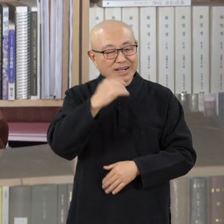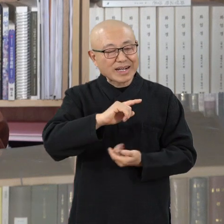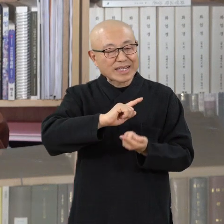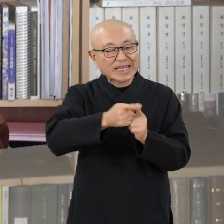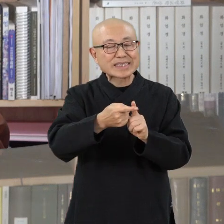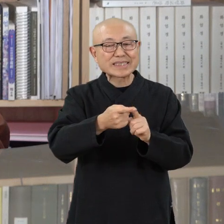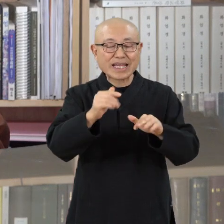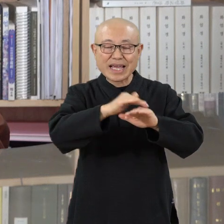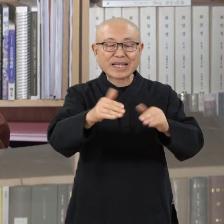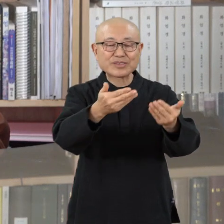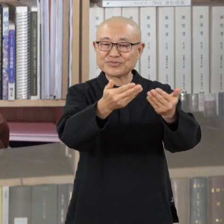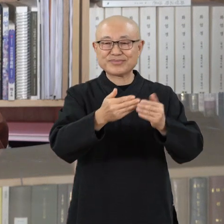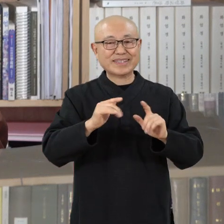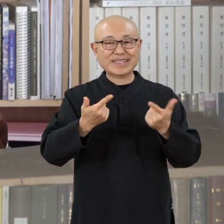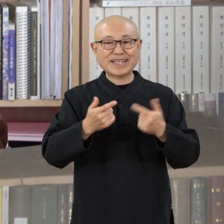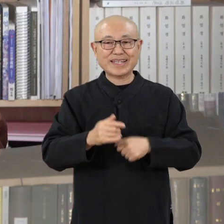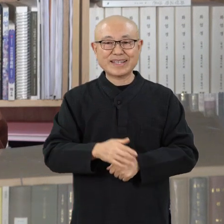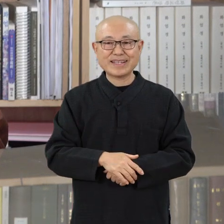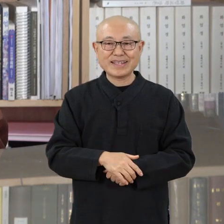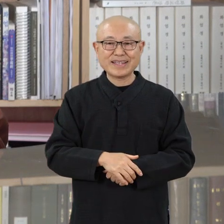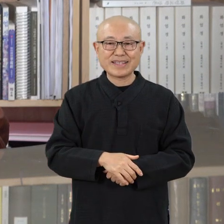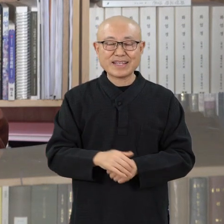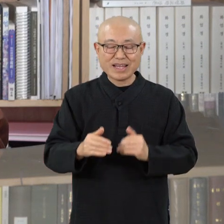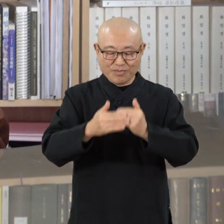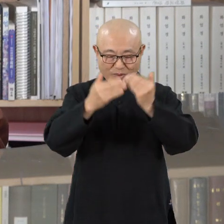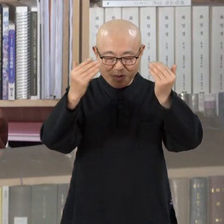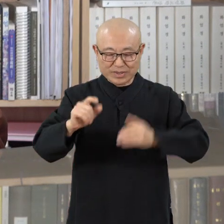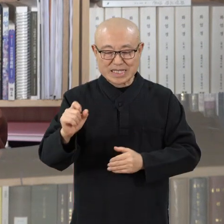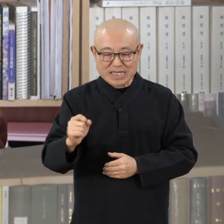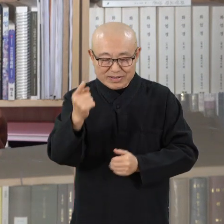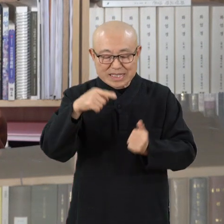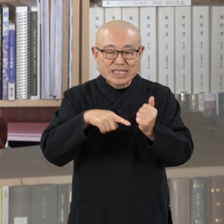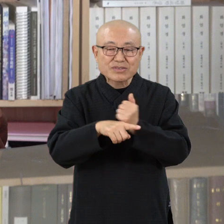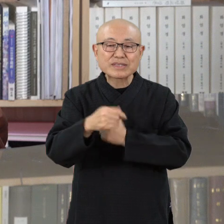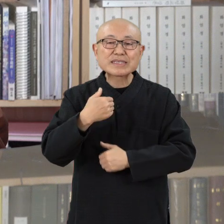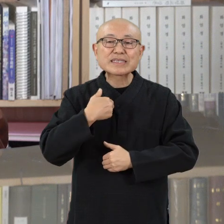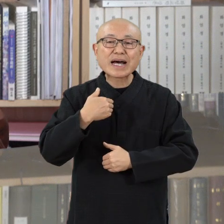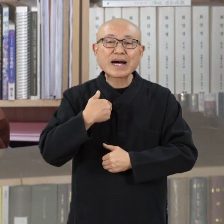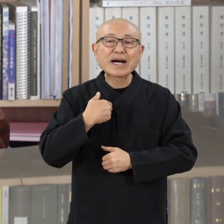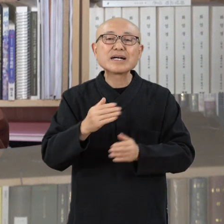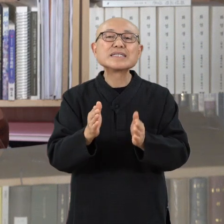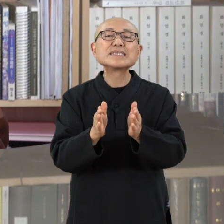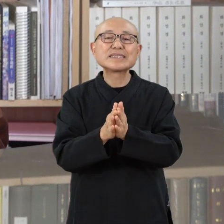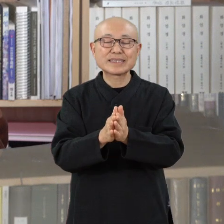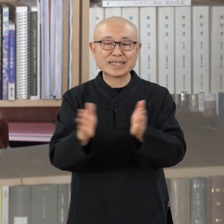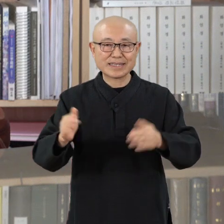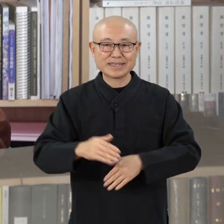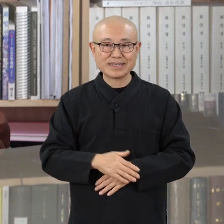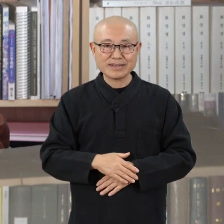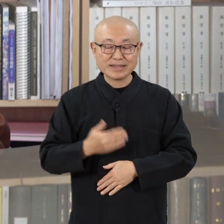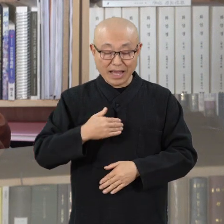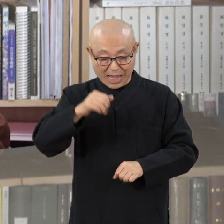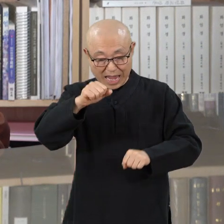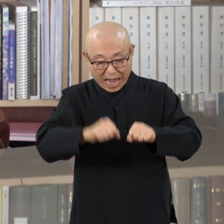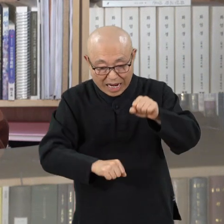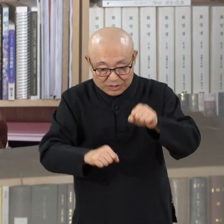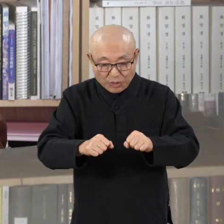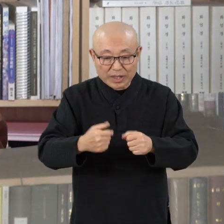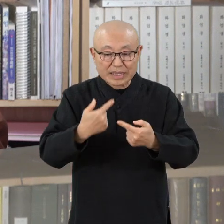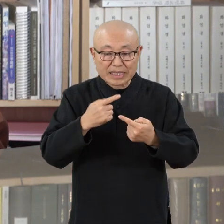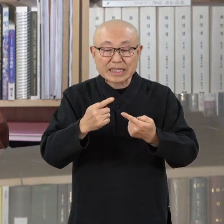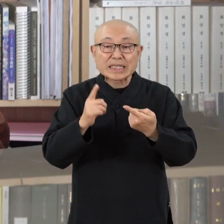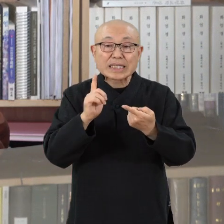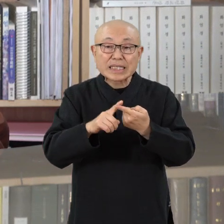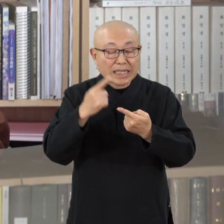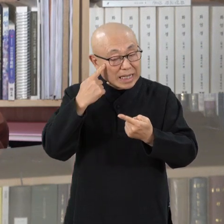것은 아니거든요. 그래서 이것 또한 모든 원인이 나에게 있고 나의 모든 행위가 결국은